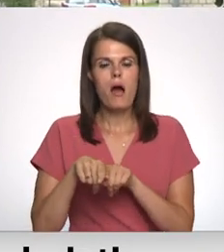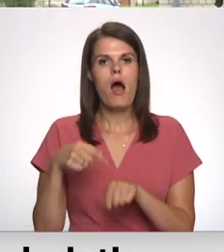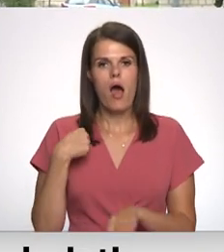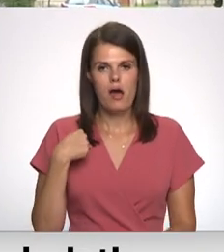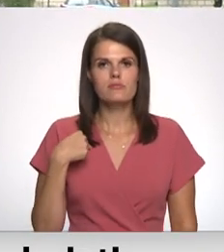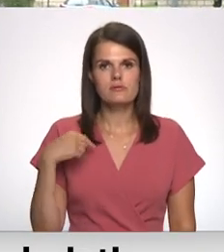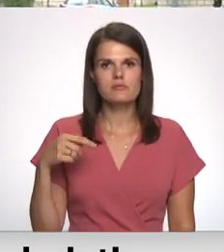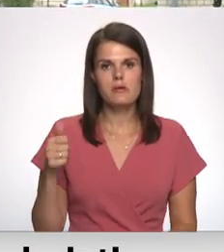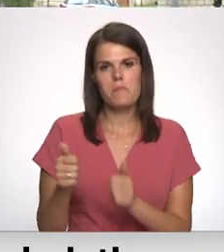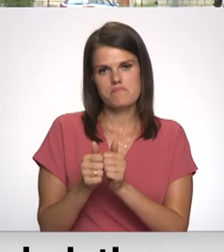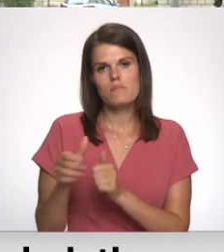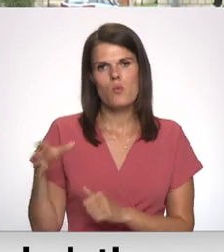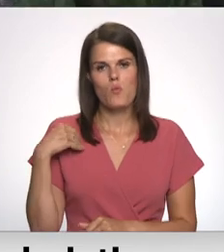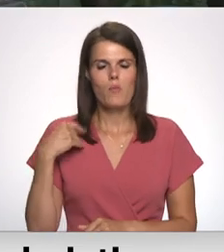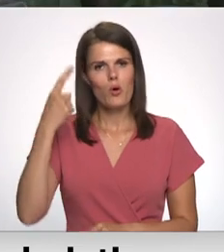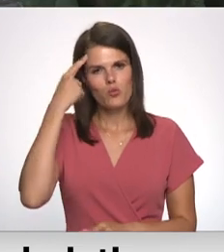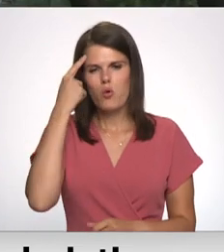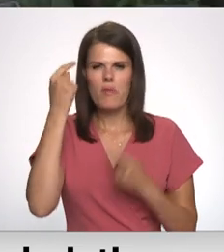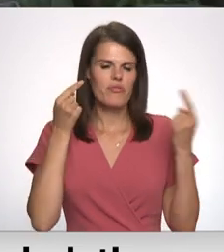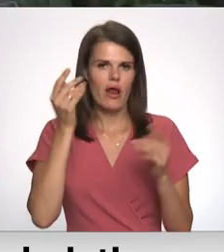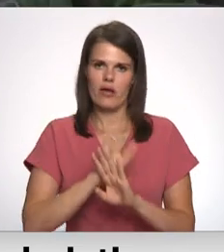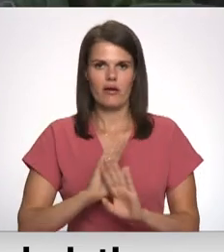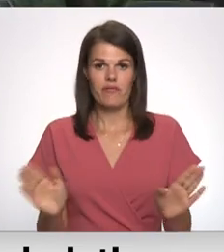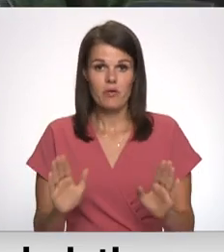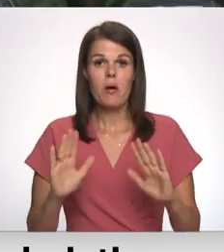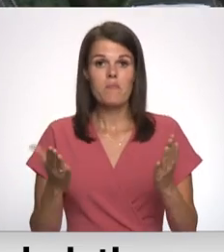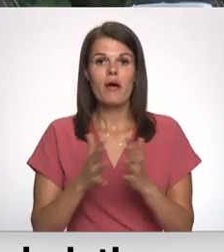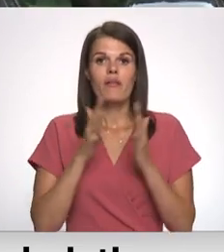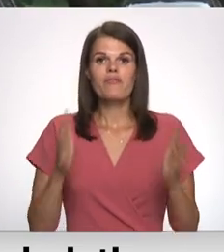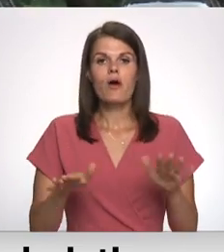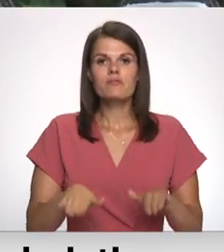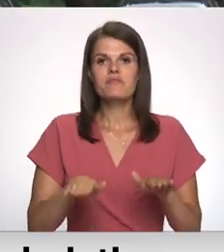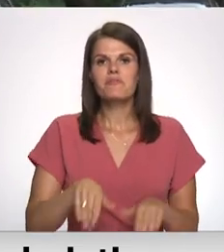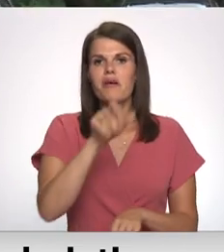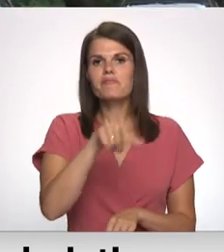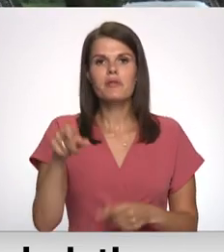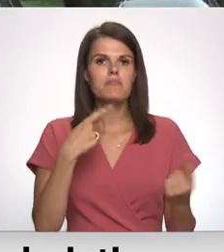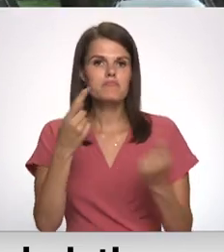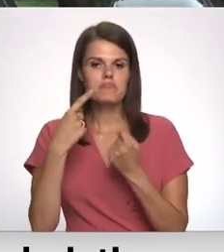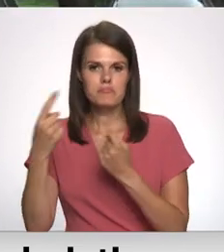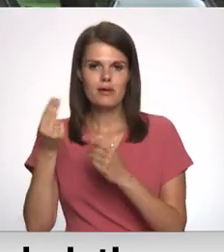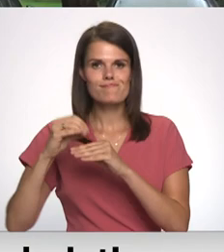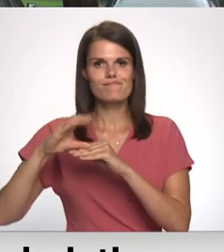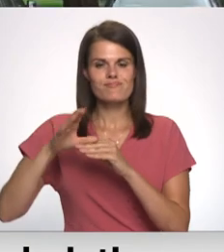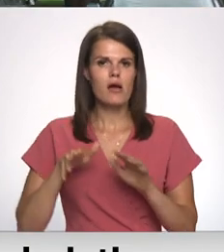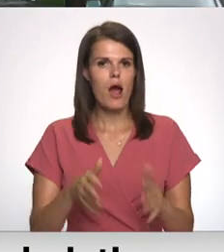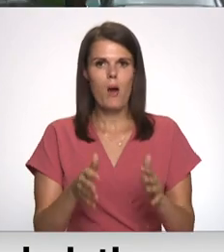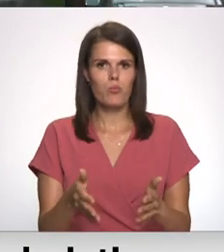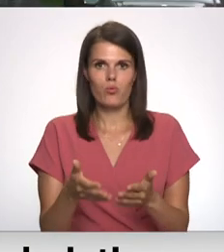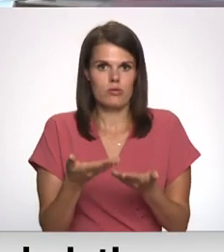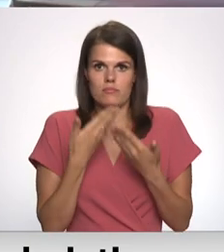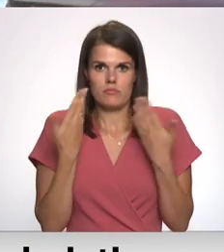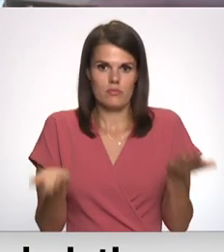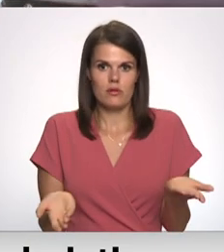kā es domāju, ka tik traki nebūs. Tomēr vairums uzzināto Ķekaviešu RTV pauž, ka uzkrājums apkurei nesot no kā